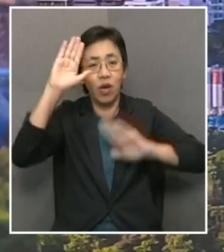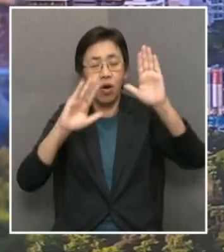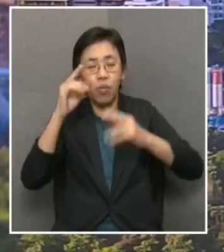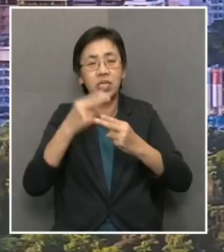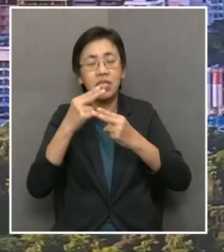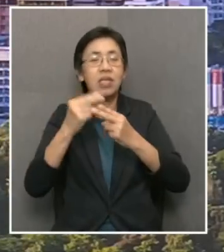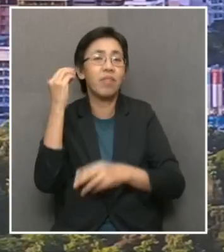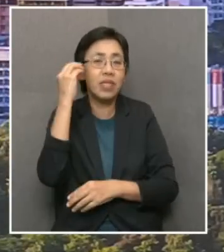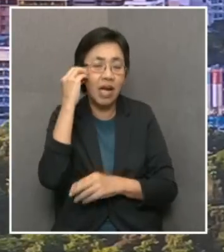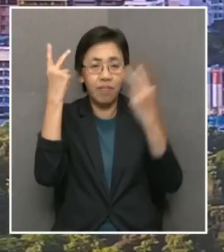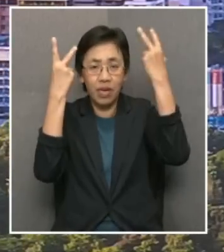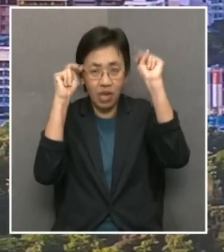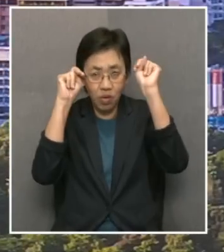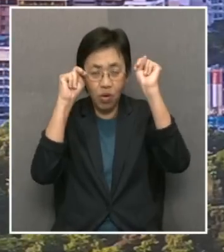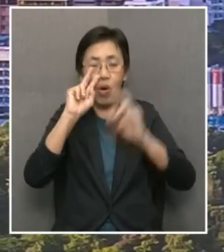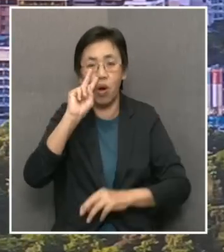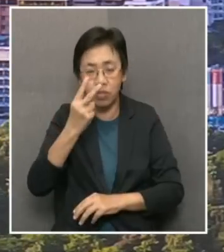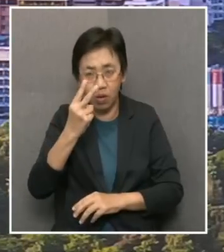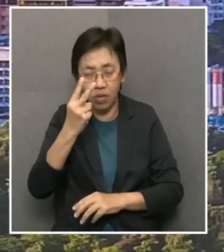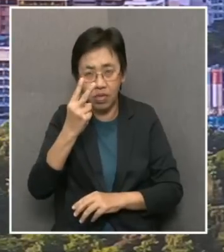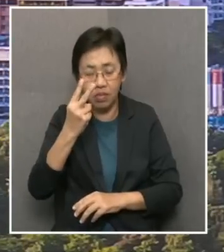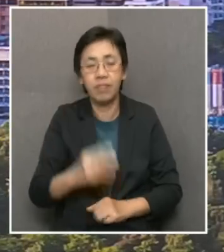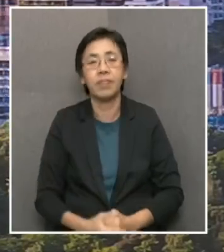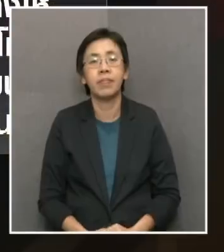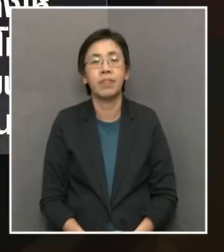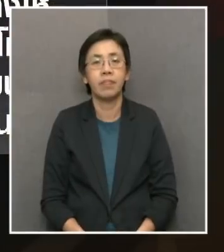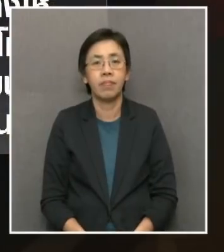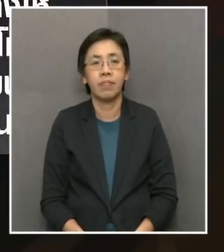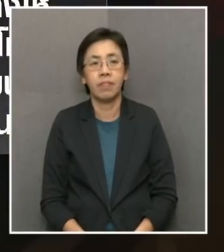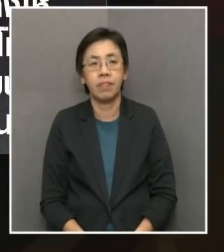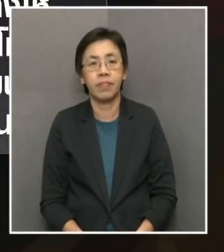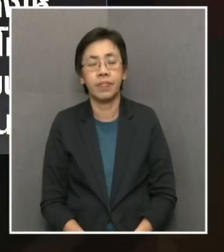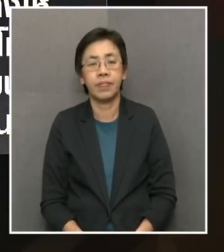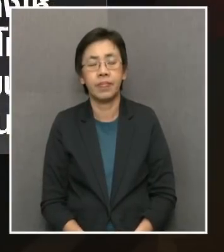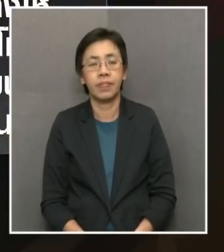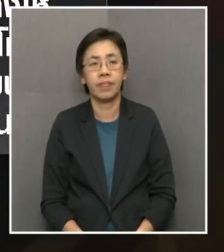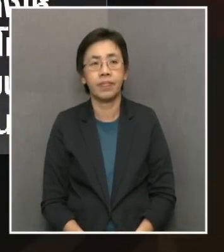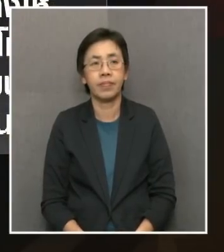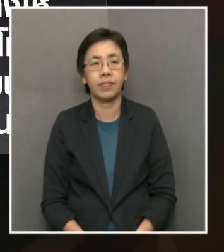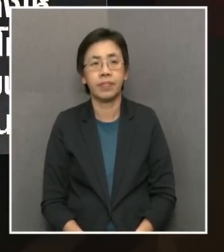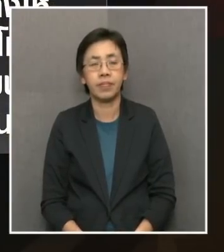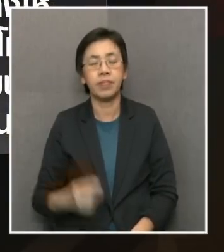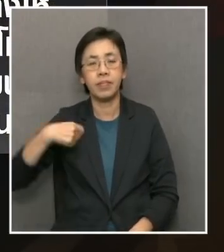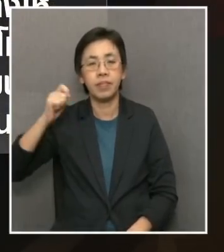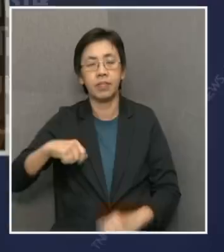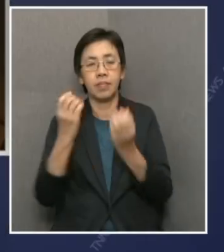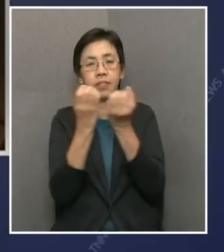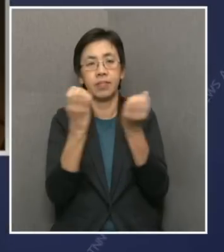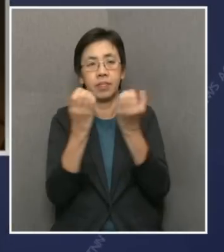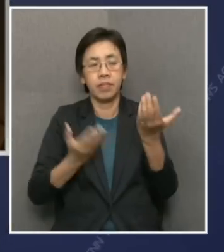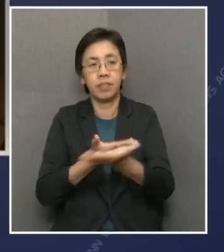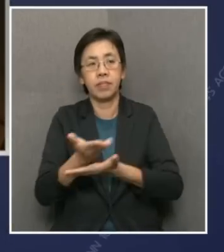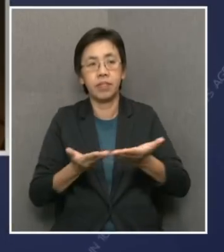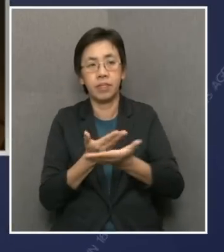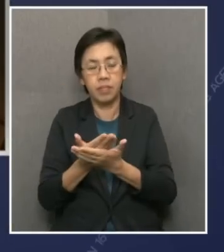ลิ้มเจริญรัตน์เป็นนายกรัฐมนตรีรอบ 2ซ้ำครับสำนักงานศาลรัฐธรรมนูญเปิดเผยว่า